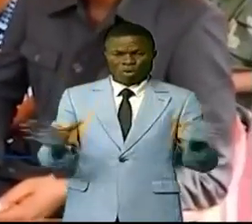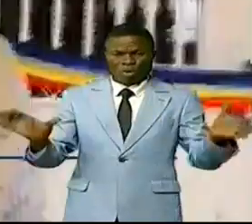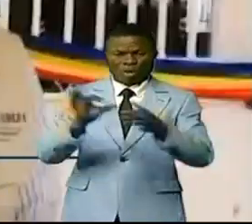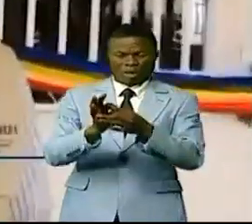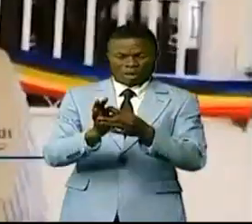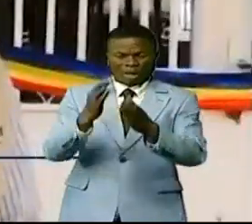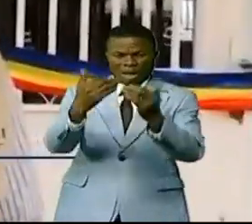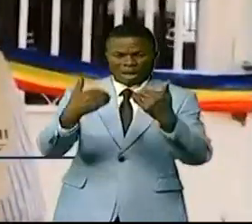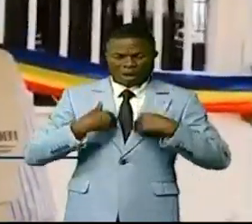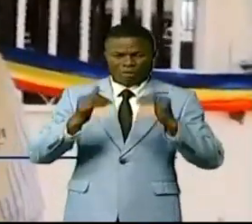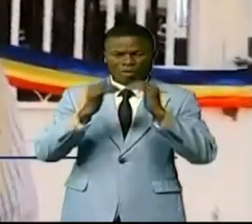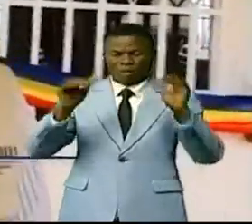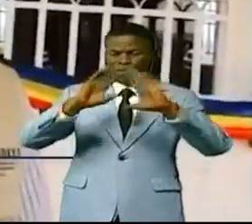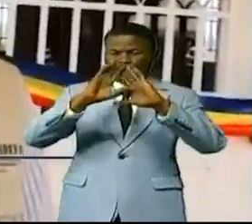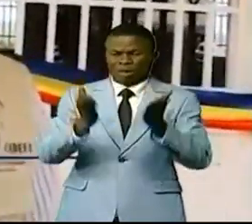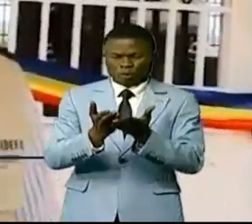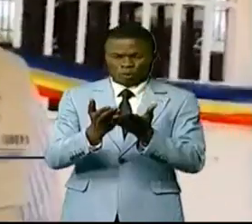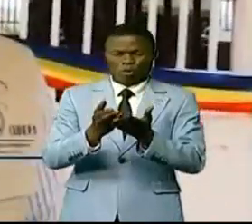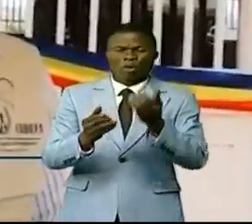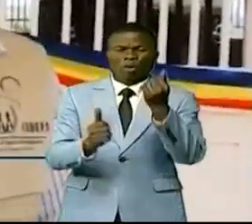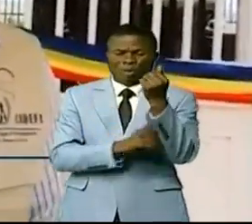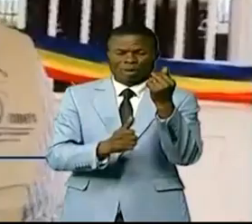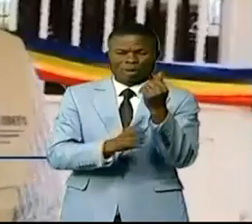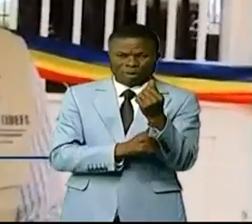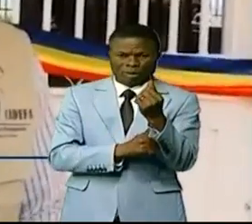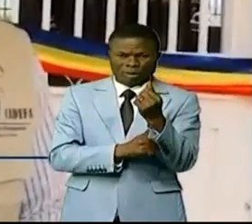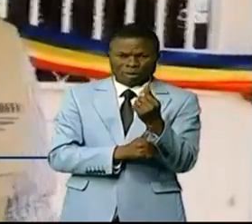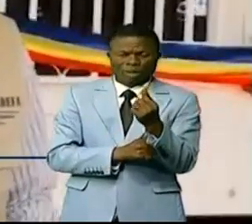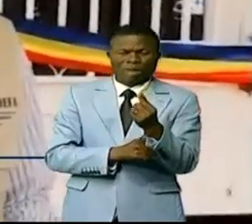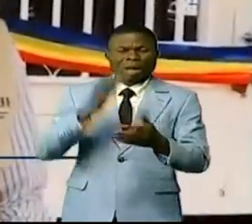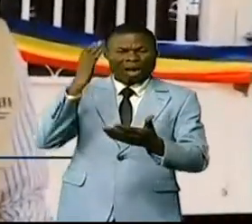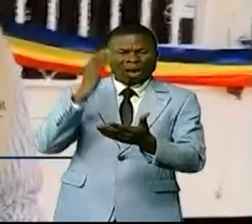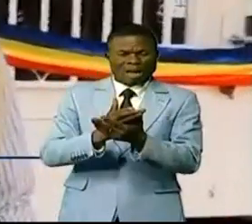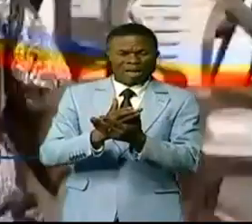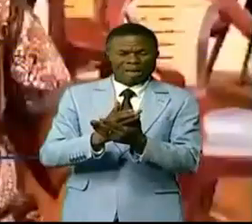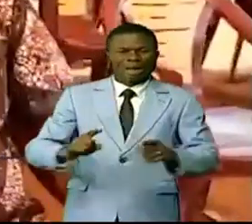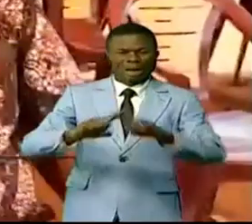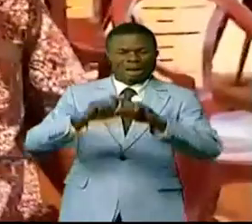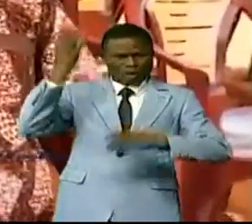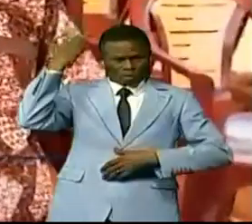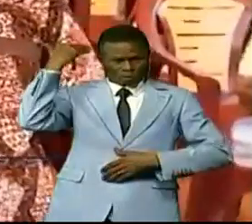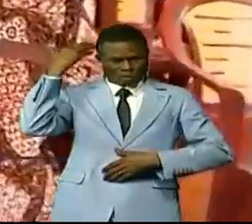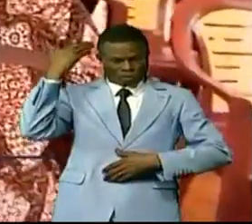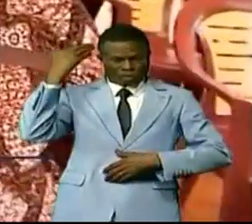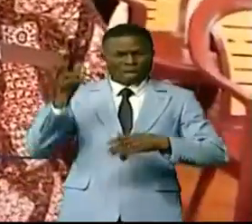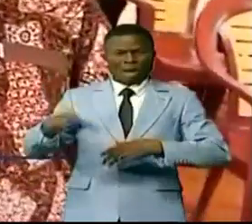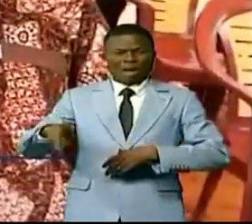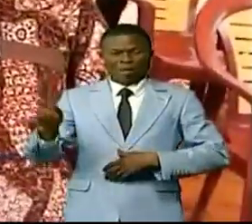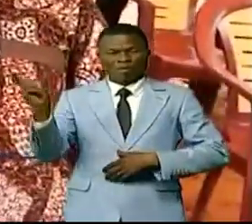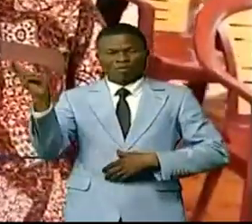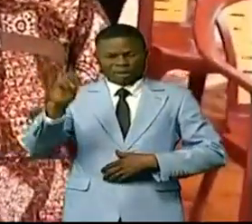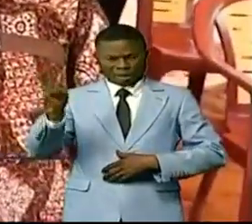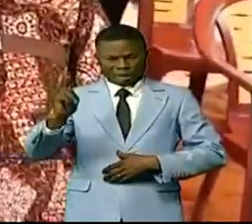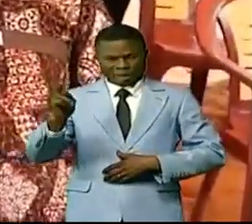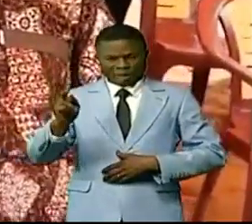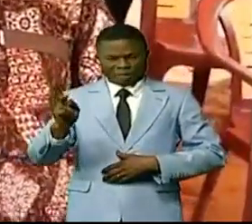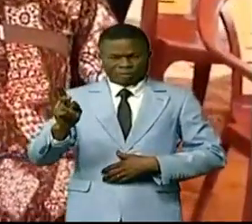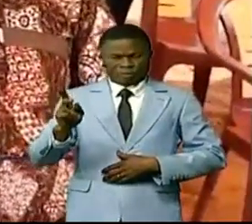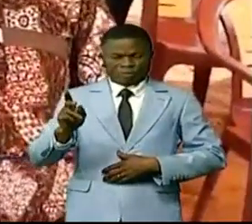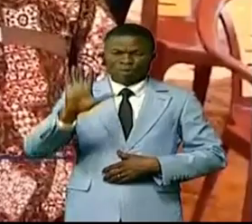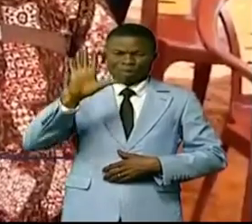pacifique entre les communautés en période post-conflit dans la province du Kasaï prévoit